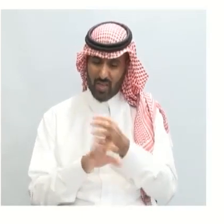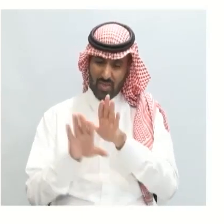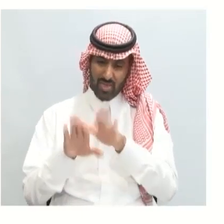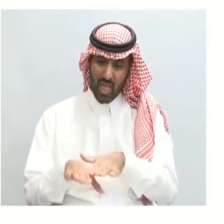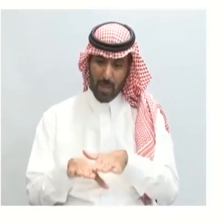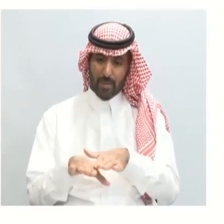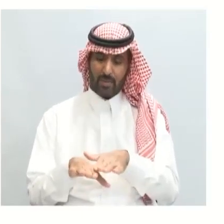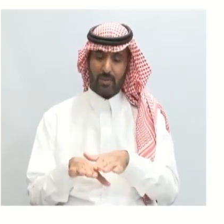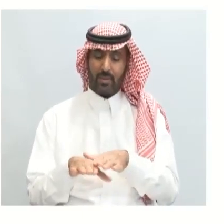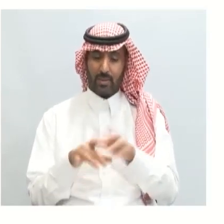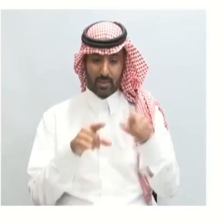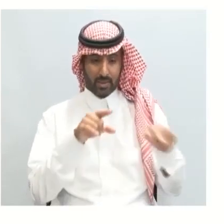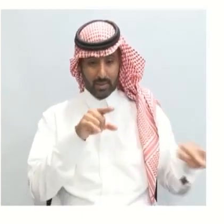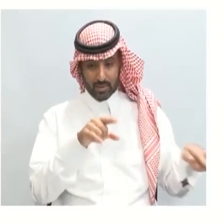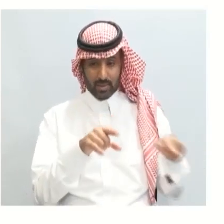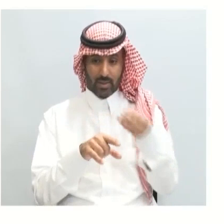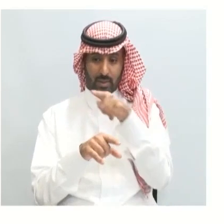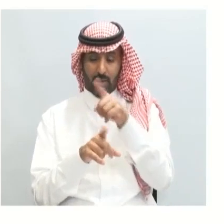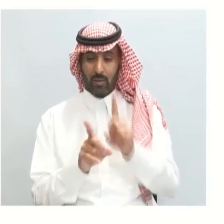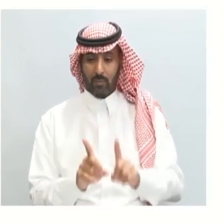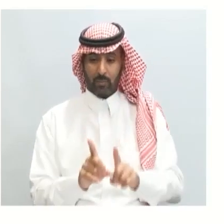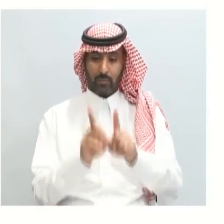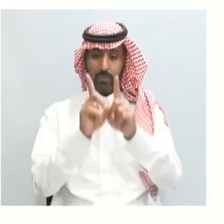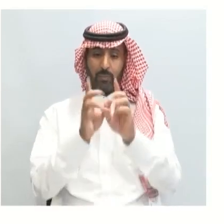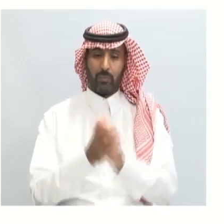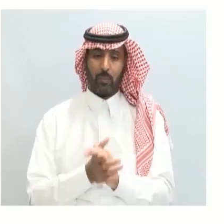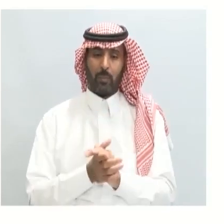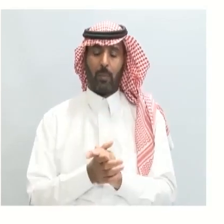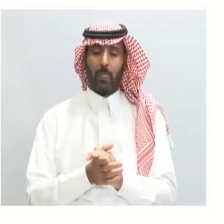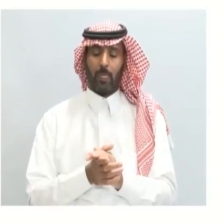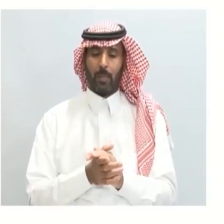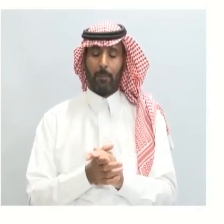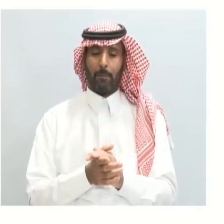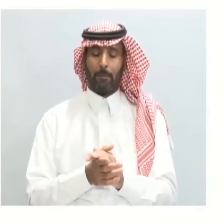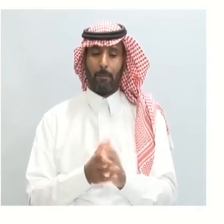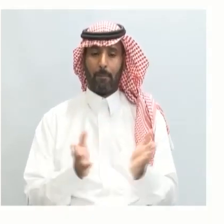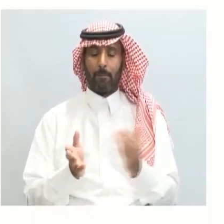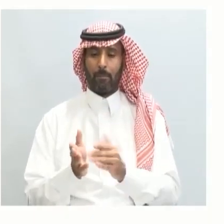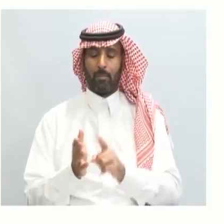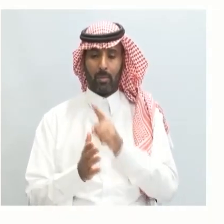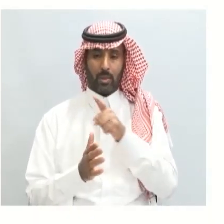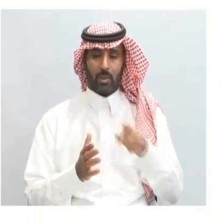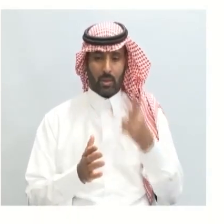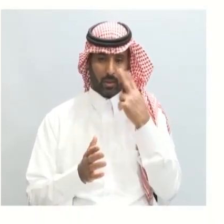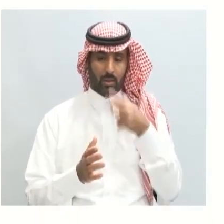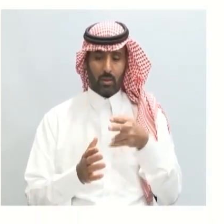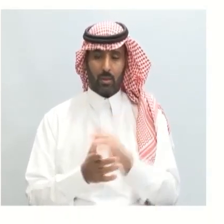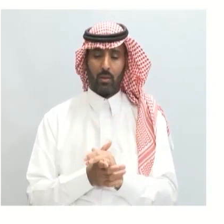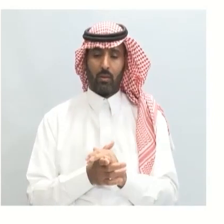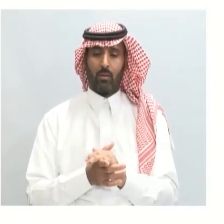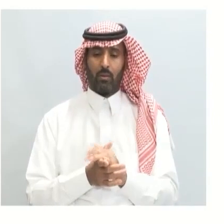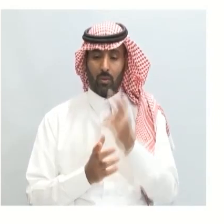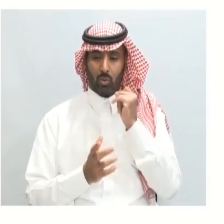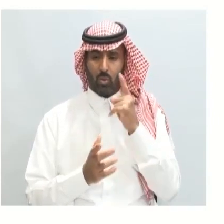ان المنحنى هنا اصبح لد خط مستقيم ايضا انظر معي